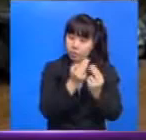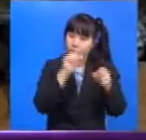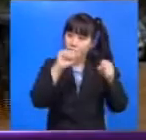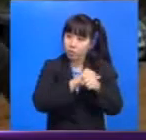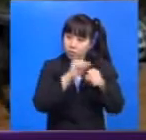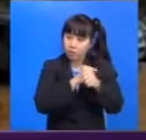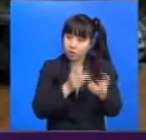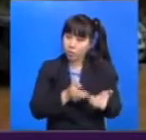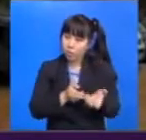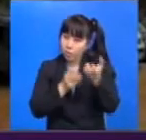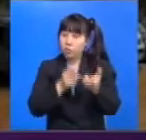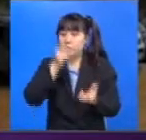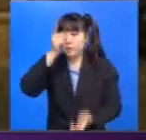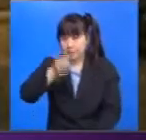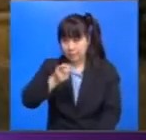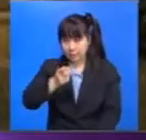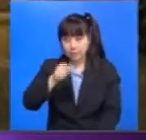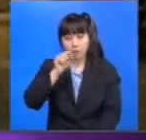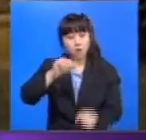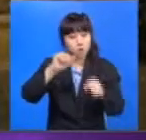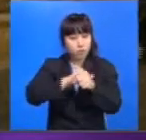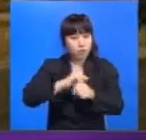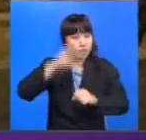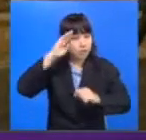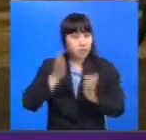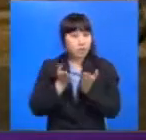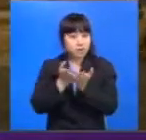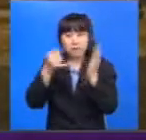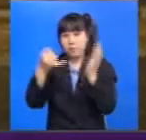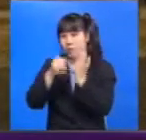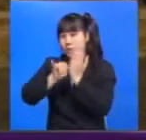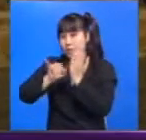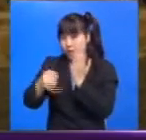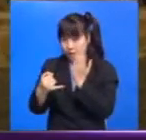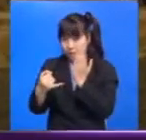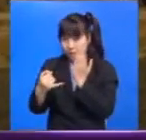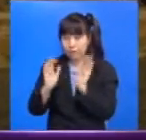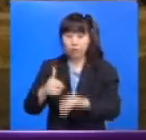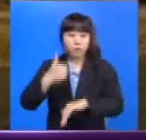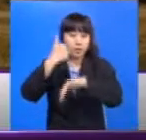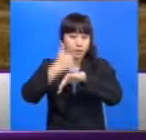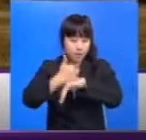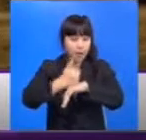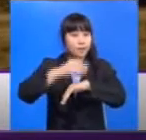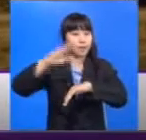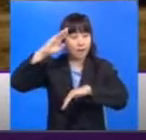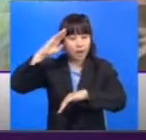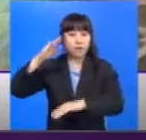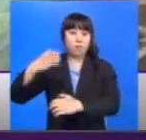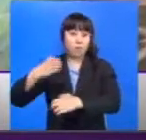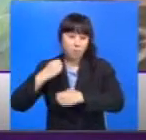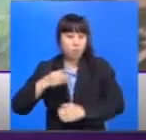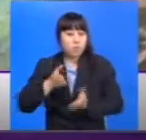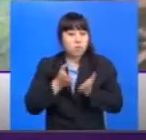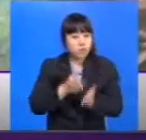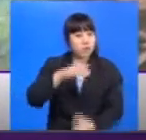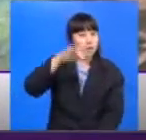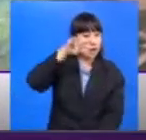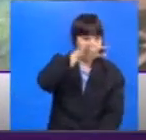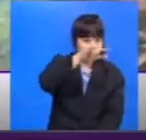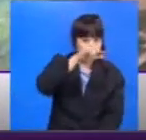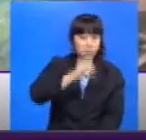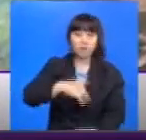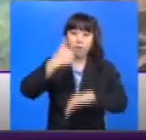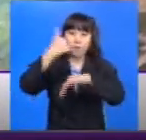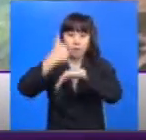ลยุทธ์ด้กระสูจริงหนักสนามฝึกกองทัเรือจัหวดจัทบุรีพรอมด้ผู้บญชาการสามเห่าทับไทยผู้บัชาการทหาร